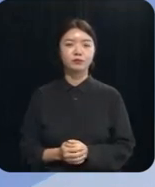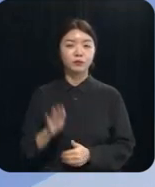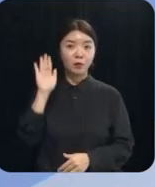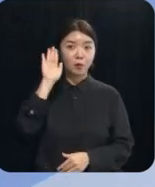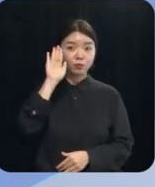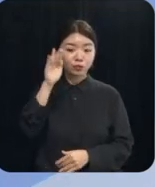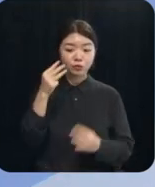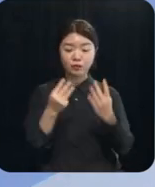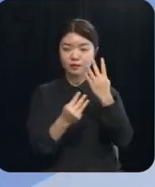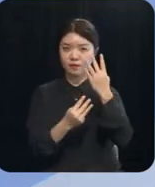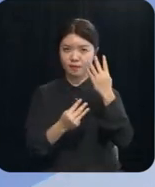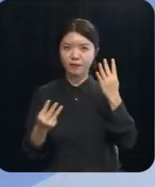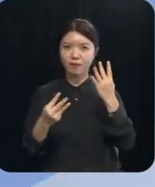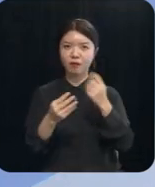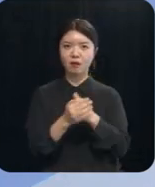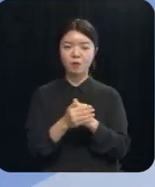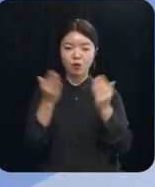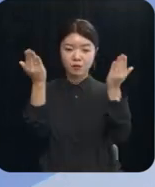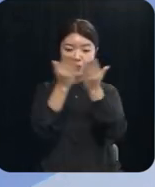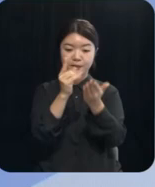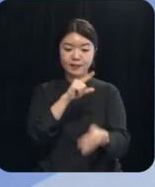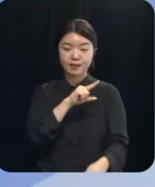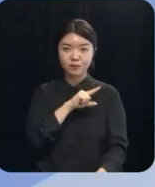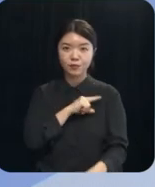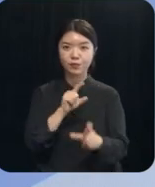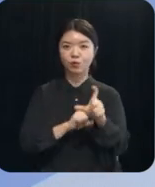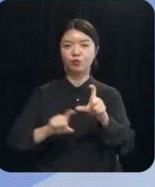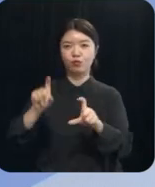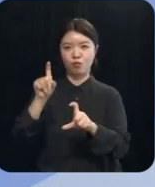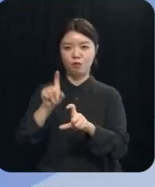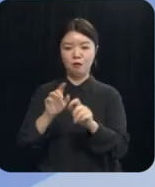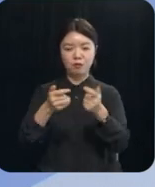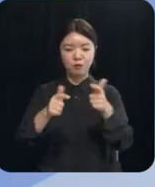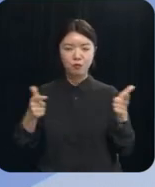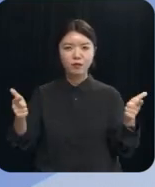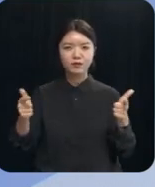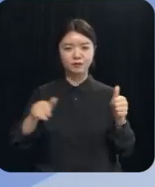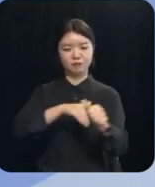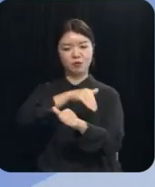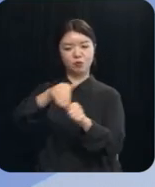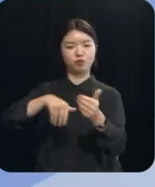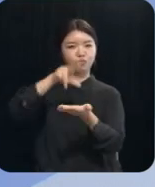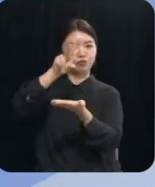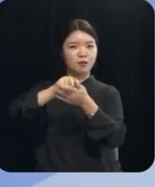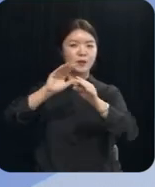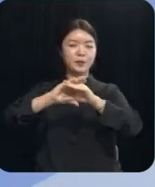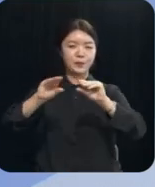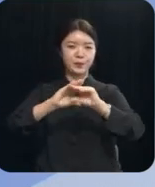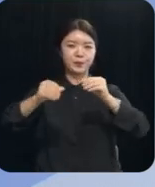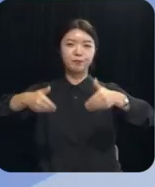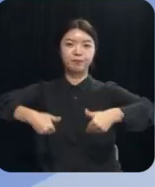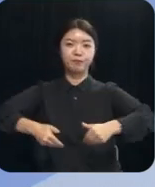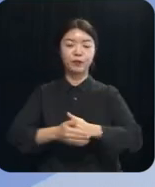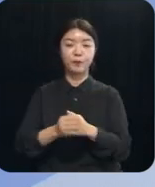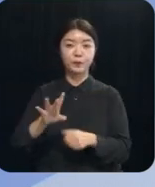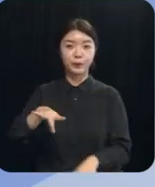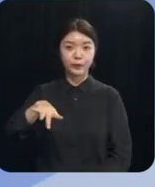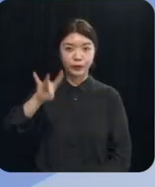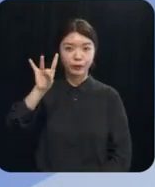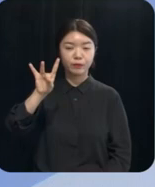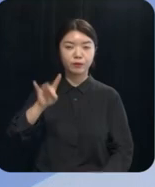앞으로 이제 4.3의 정명과 더불어서 여러 가지 현안 문제들을 해결해야 됩니다. 우선적으로